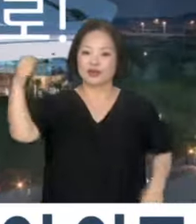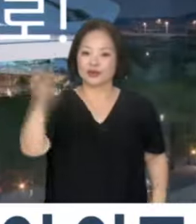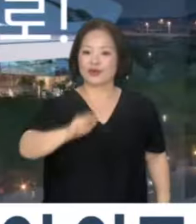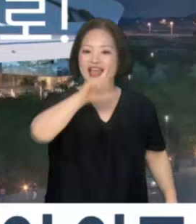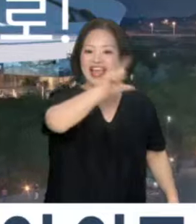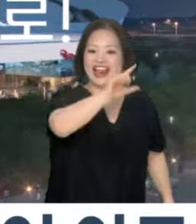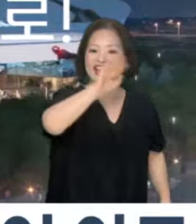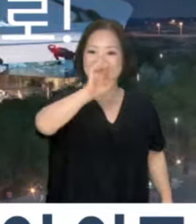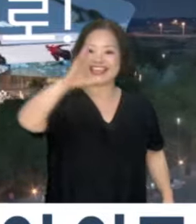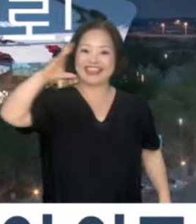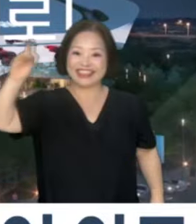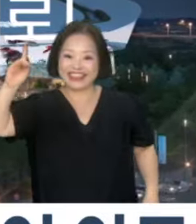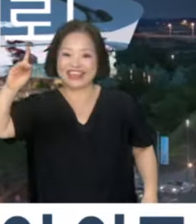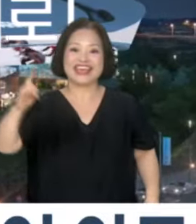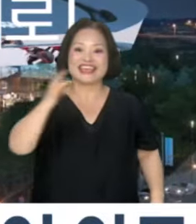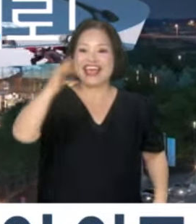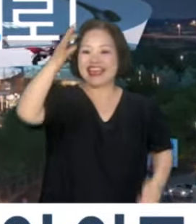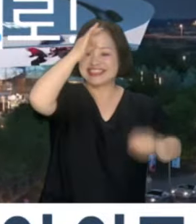용